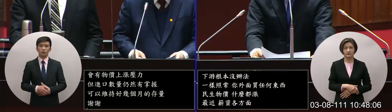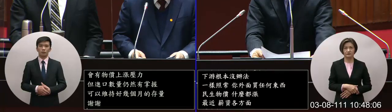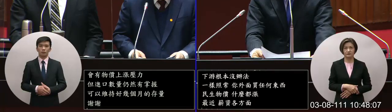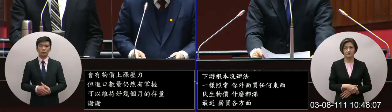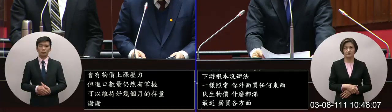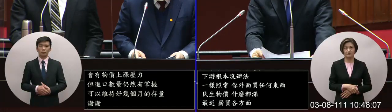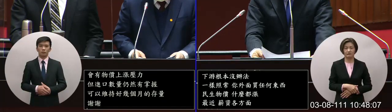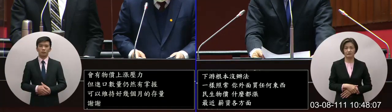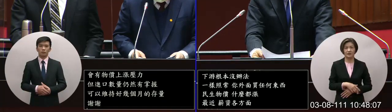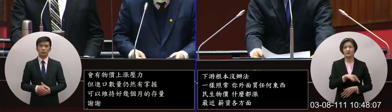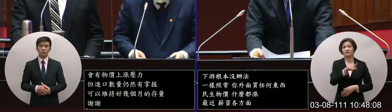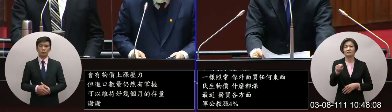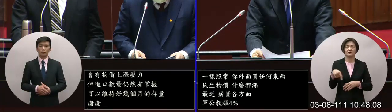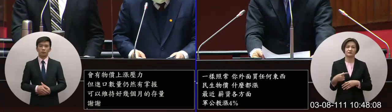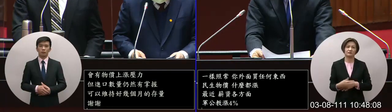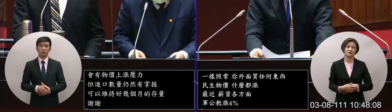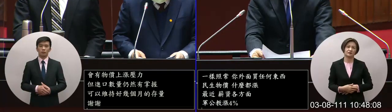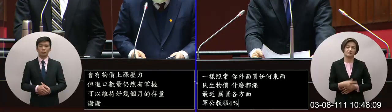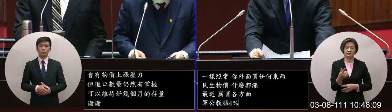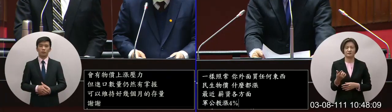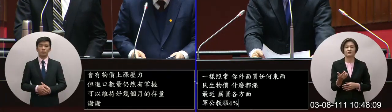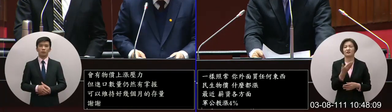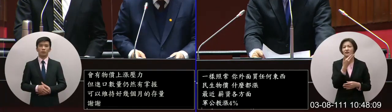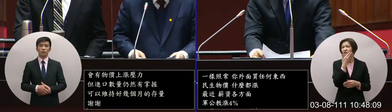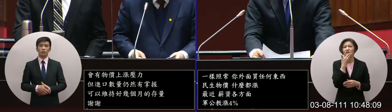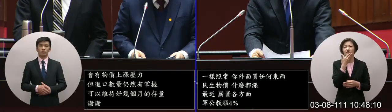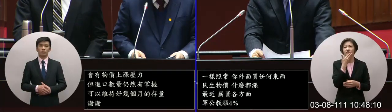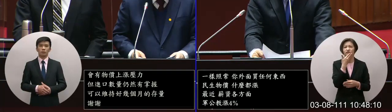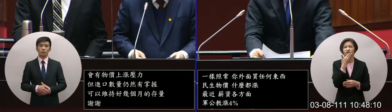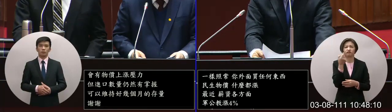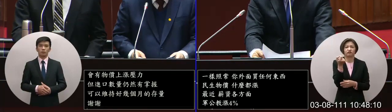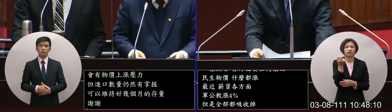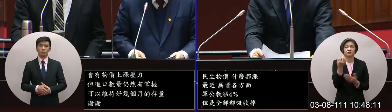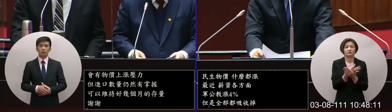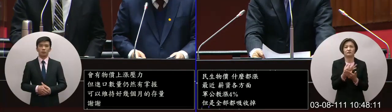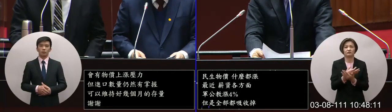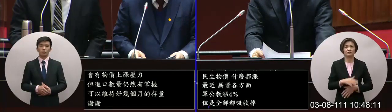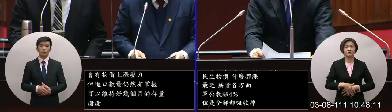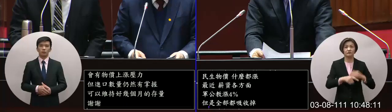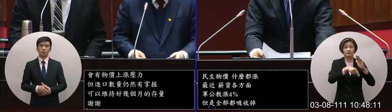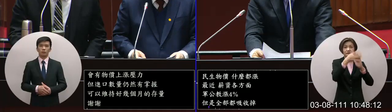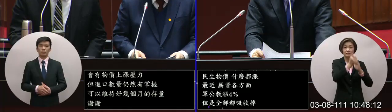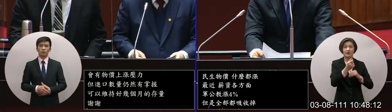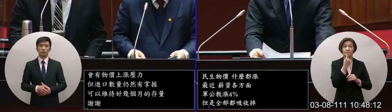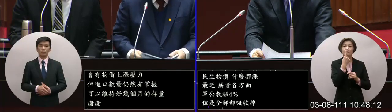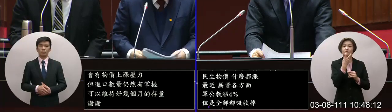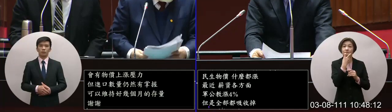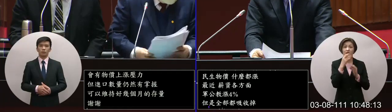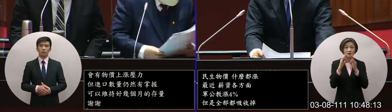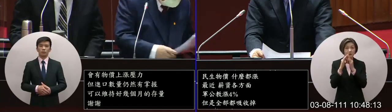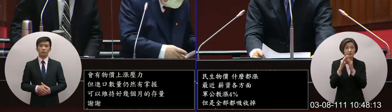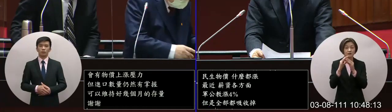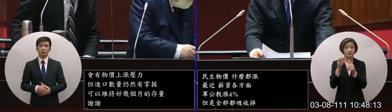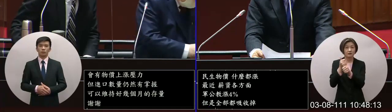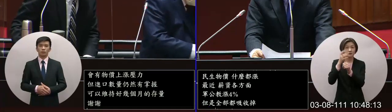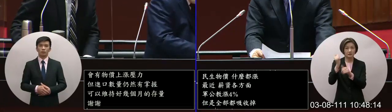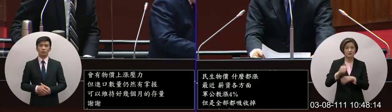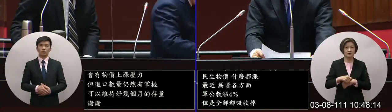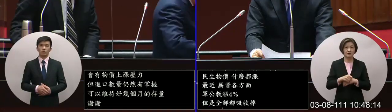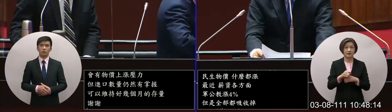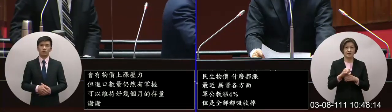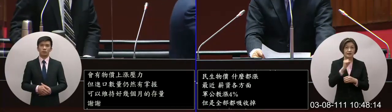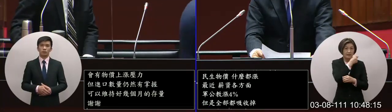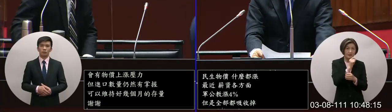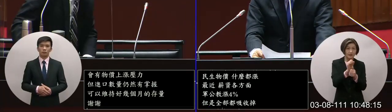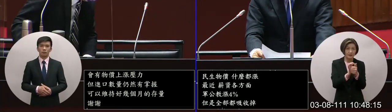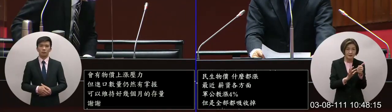下来哦，根本就没有享受到。那个院长，中央银行总裁啊说国内不会引发通